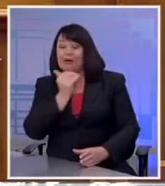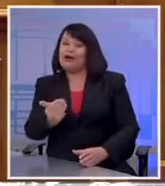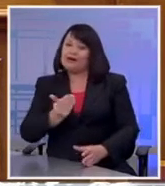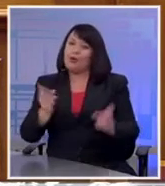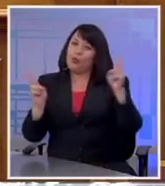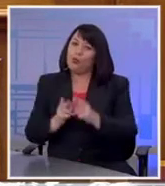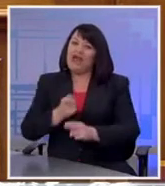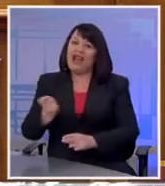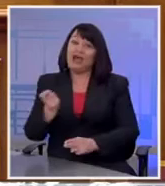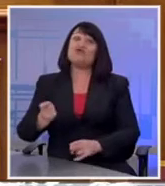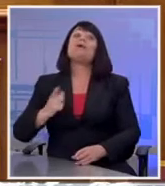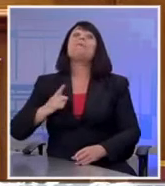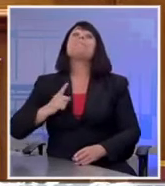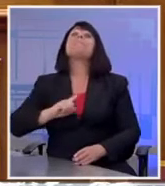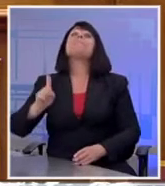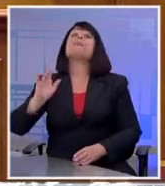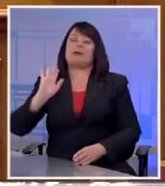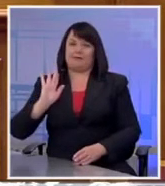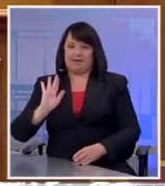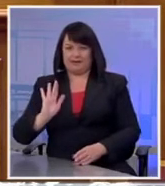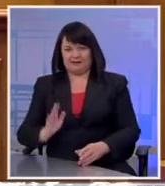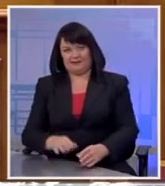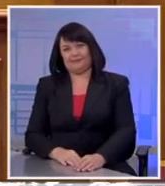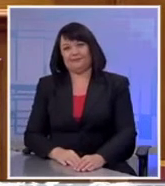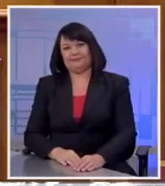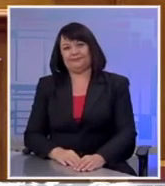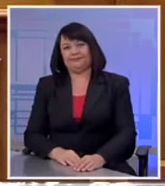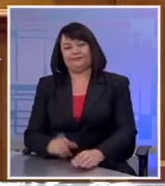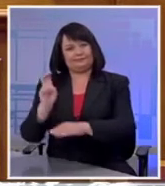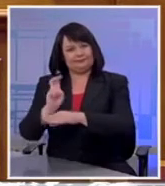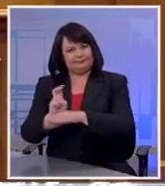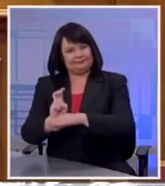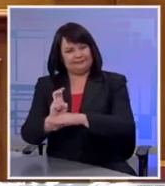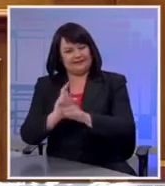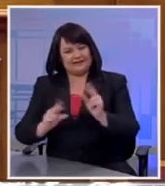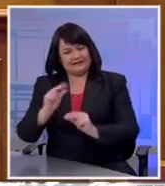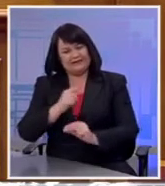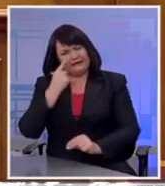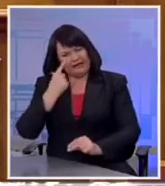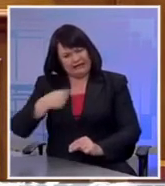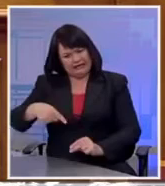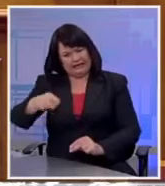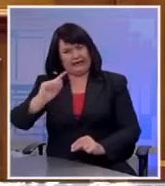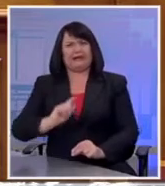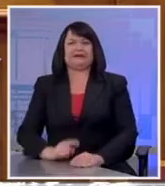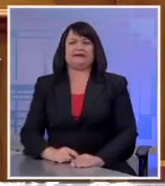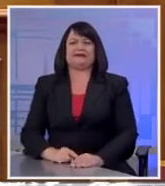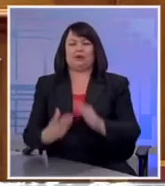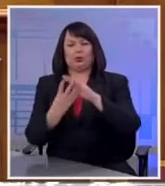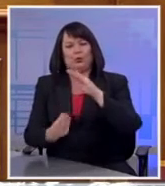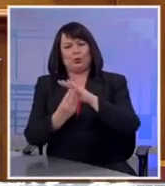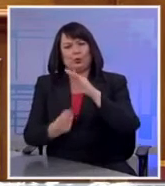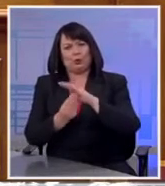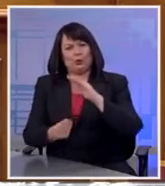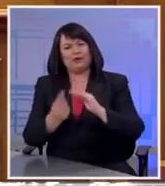του χρέους, μην το περιμένετε. Και κρατάμε την εδώ τη συζήτηση που κάνουμε, σώζονται και οι κασέτες, σώζονται